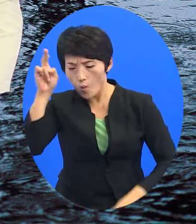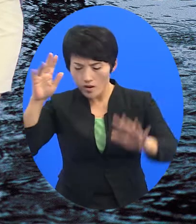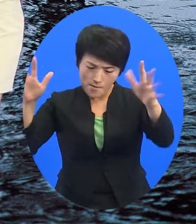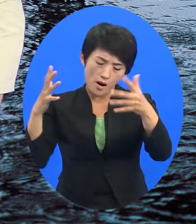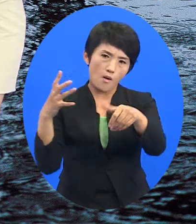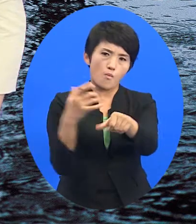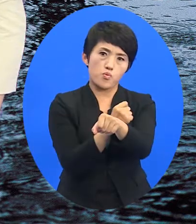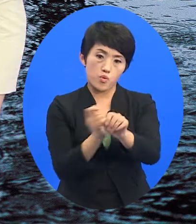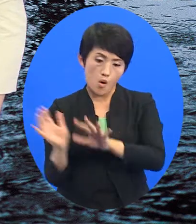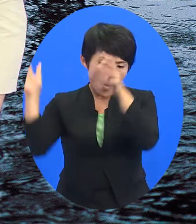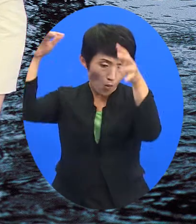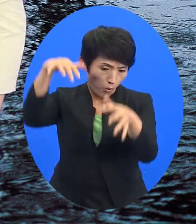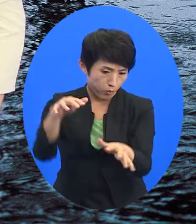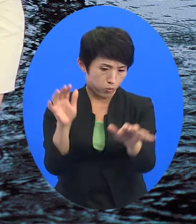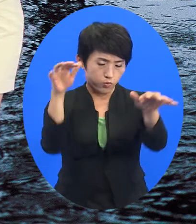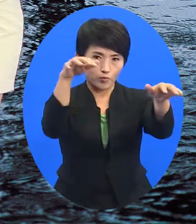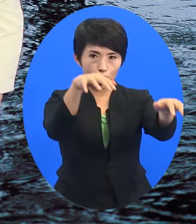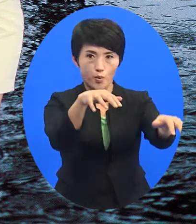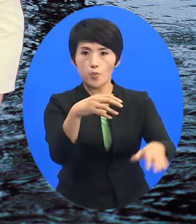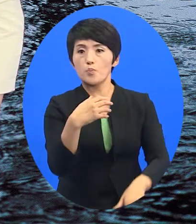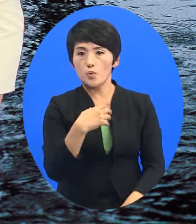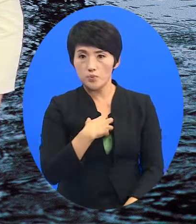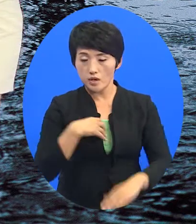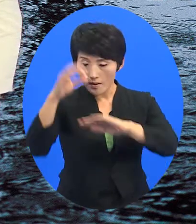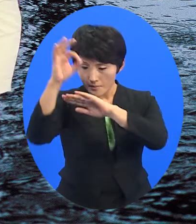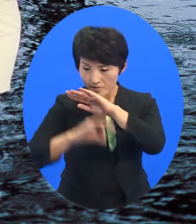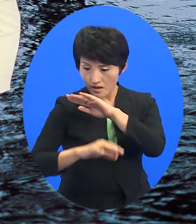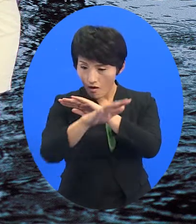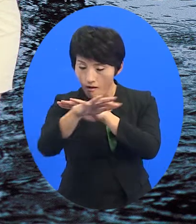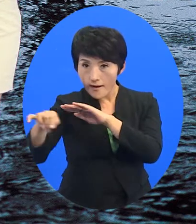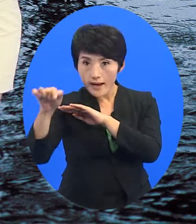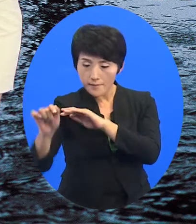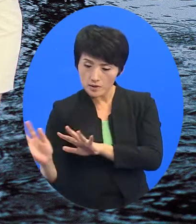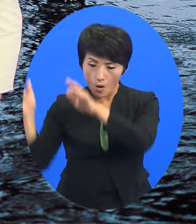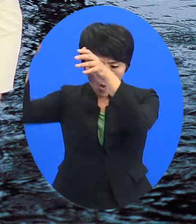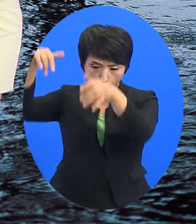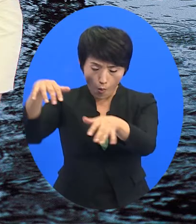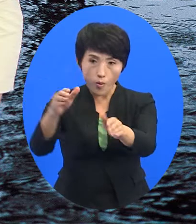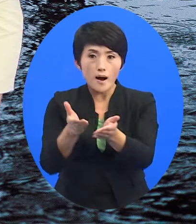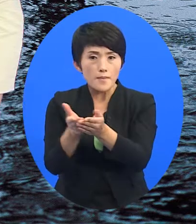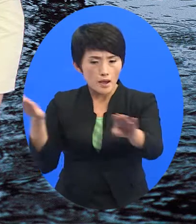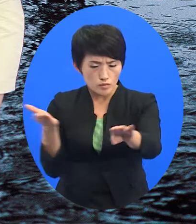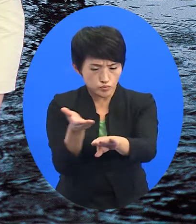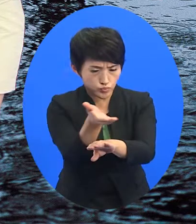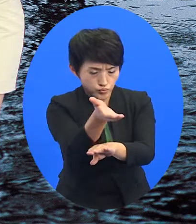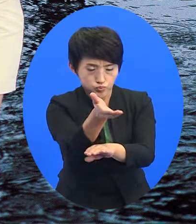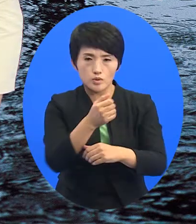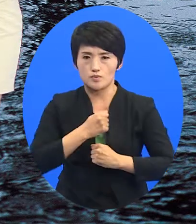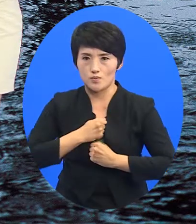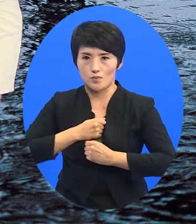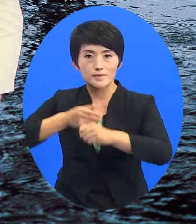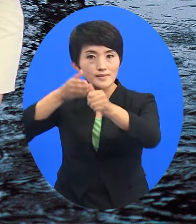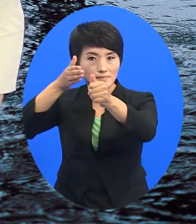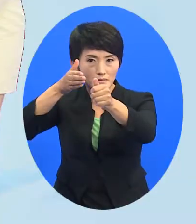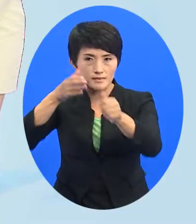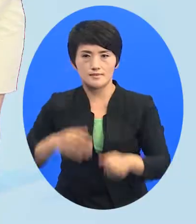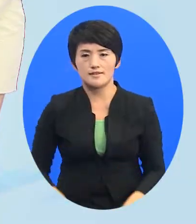불고 물결도 매우 높게 일겠는데요. 서해 먼바다에도 높은 물결을 일겠으니 항해나 조업하는 선박은 주의하시기